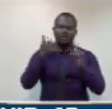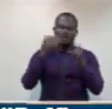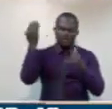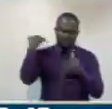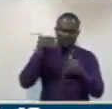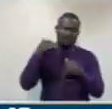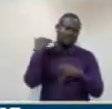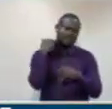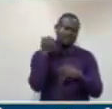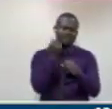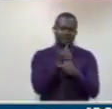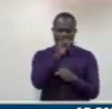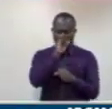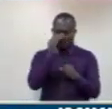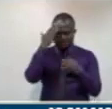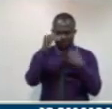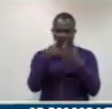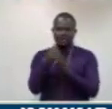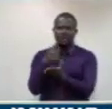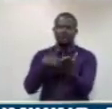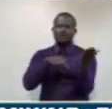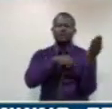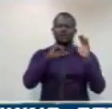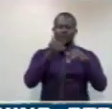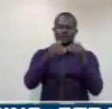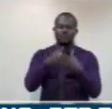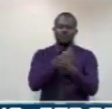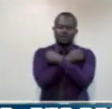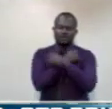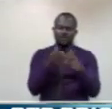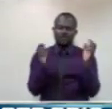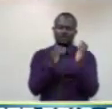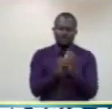genocide yakorewe abatutsi, kuko twayikinaga tuyikunze kandi